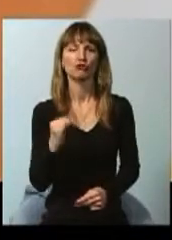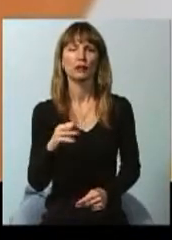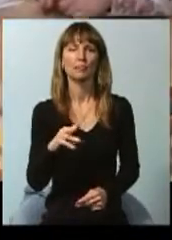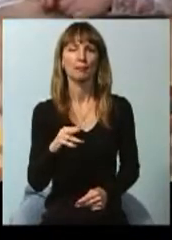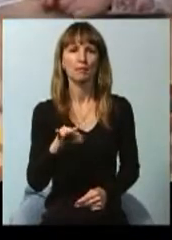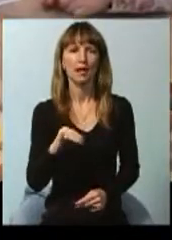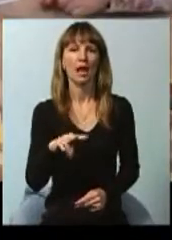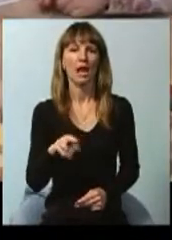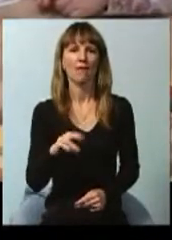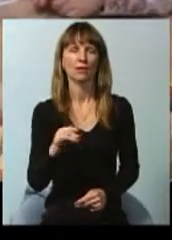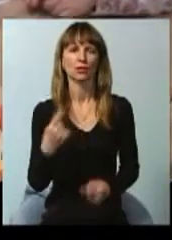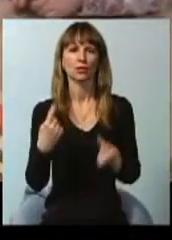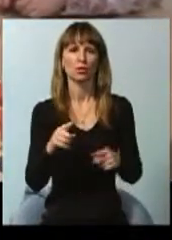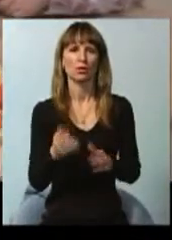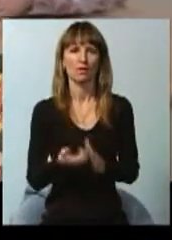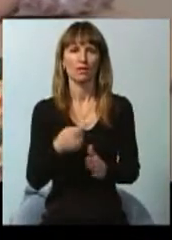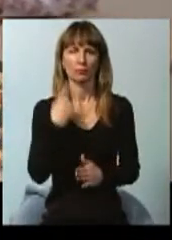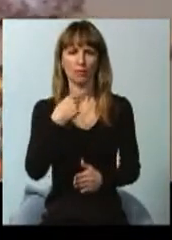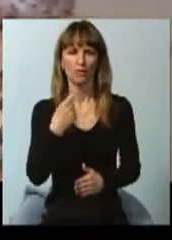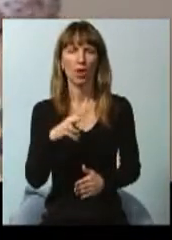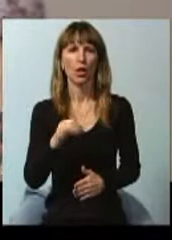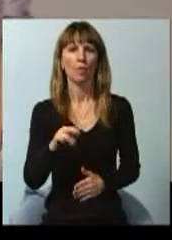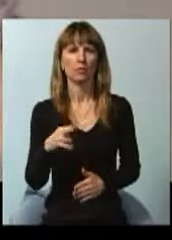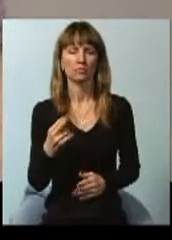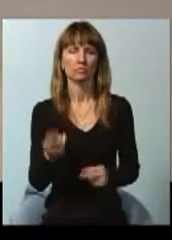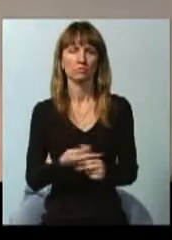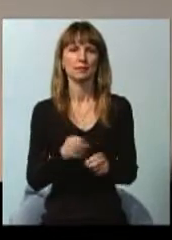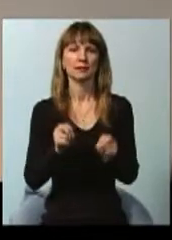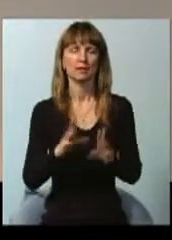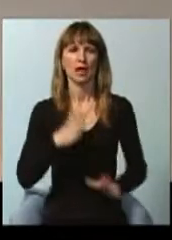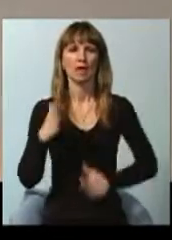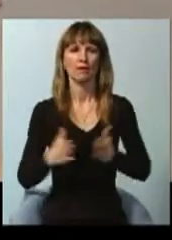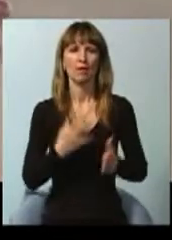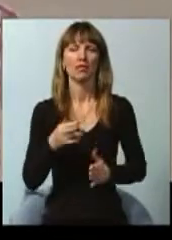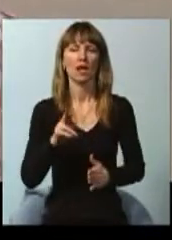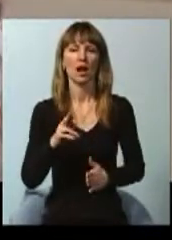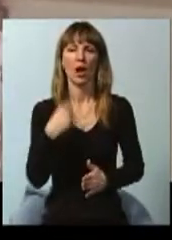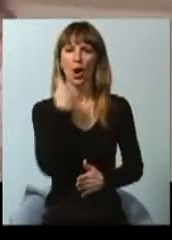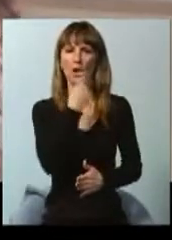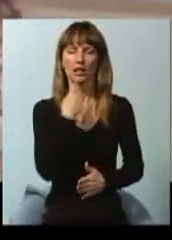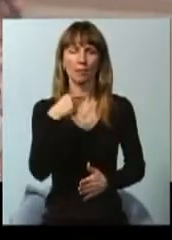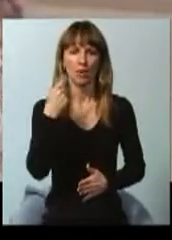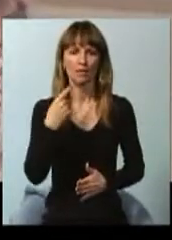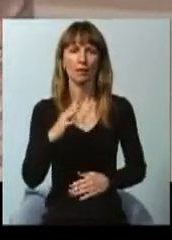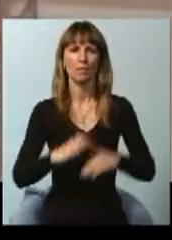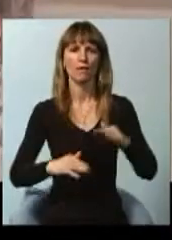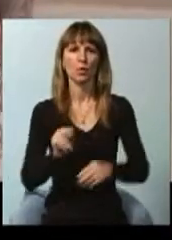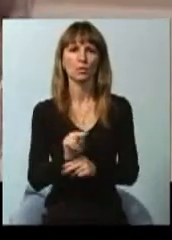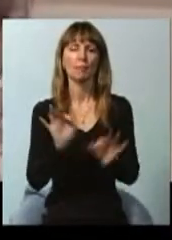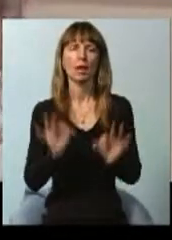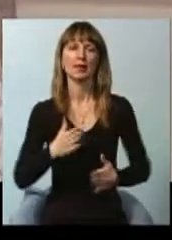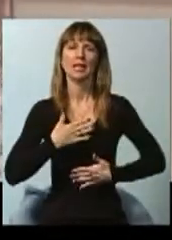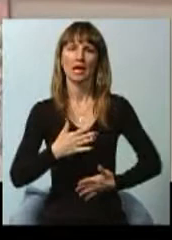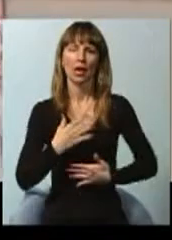дефектів вимови. Усуває мовні дефекти логопед за допомогою певних вправ для органів мовлення. Фахівець вчить правильному